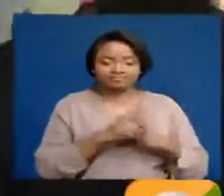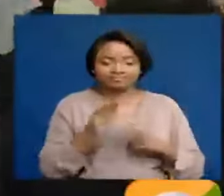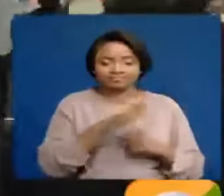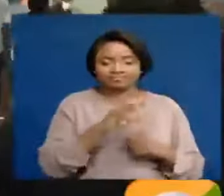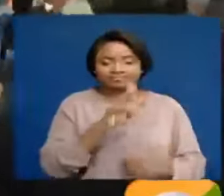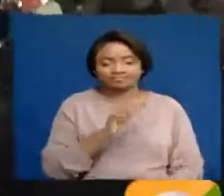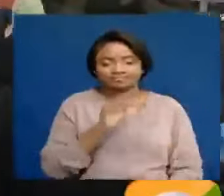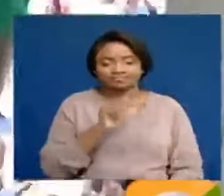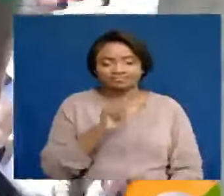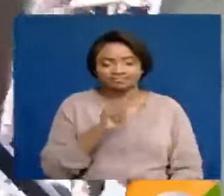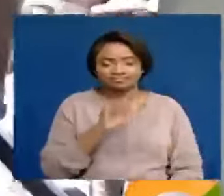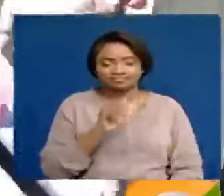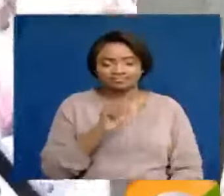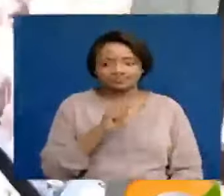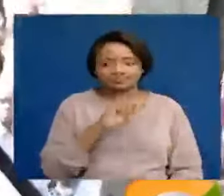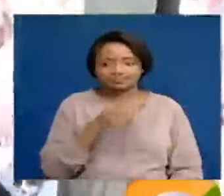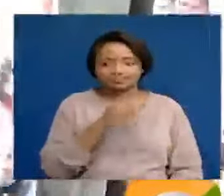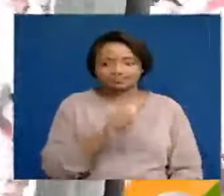kaunti ya Bungoma.